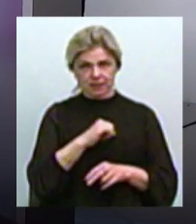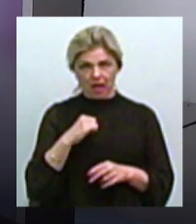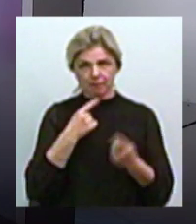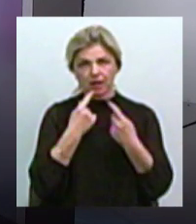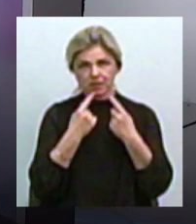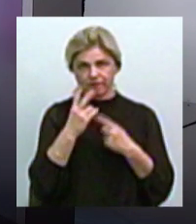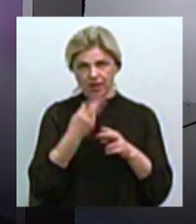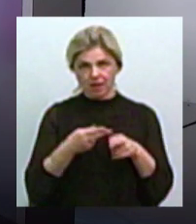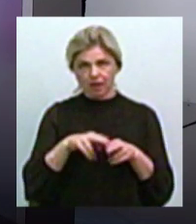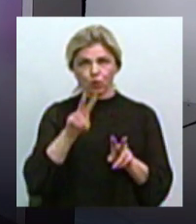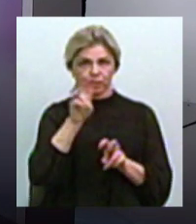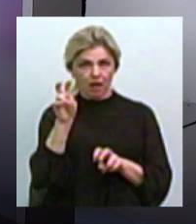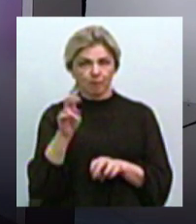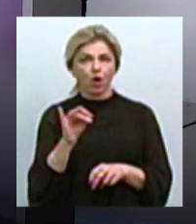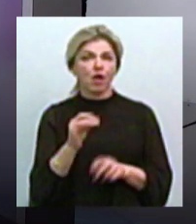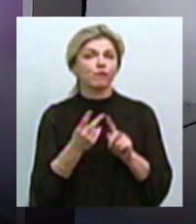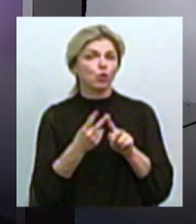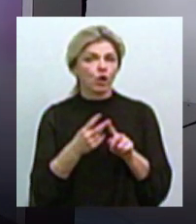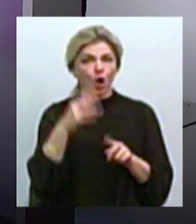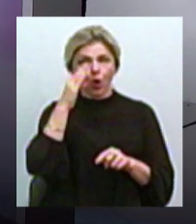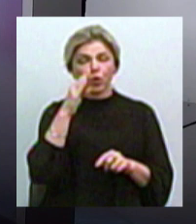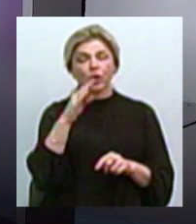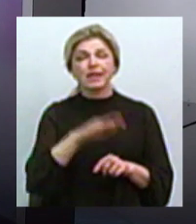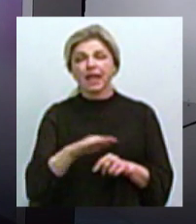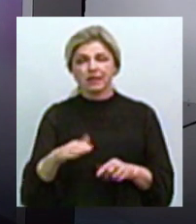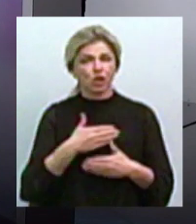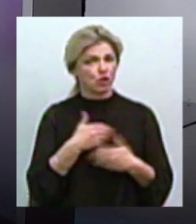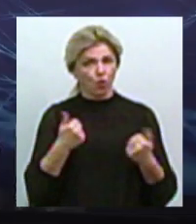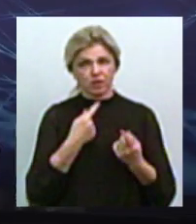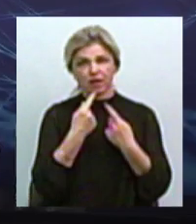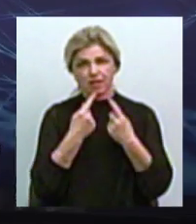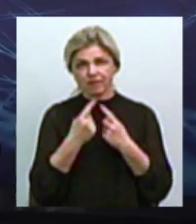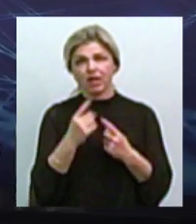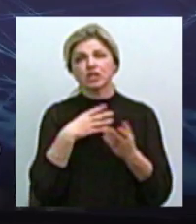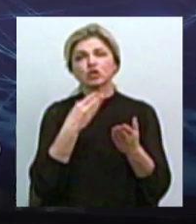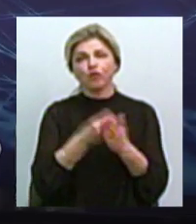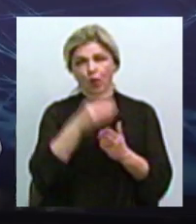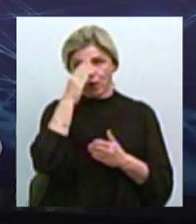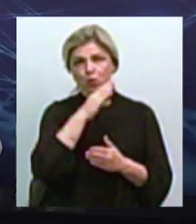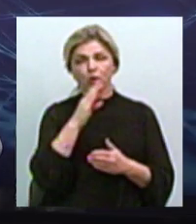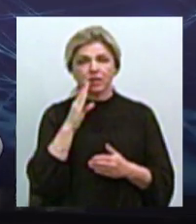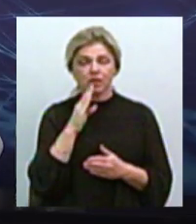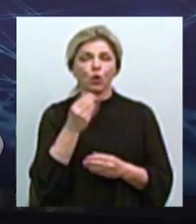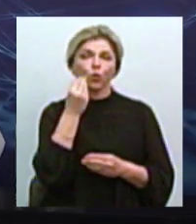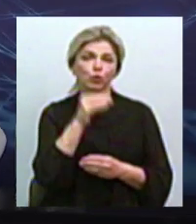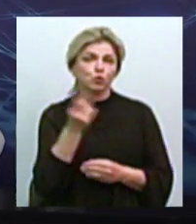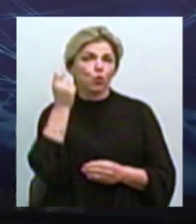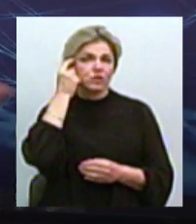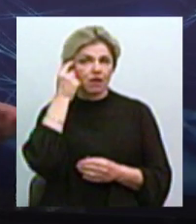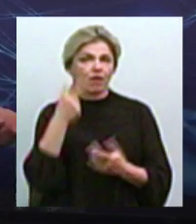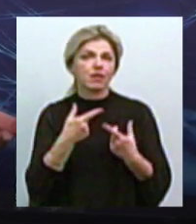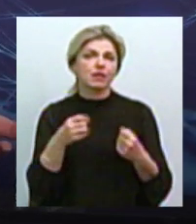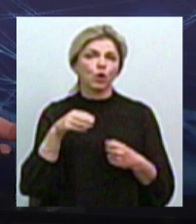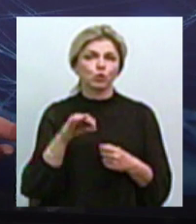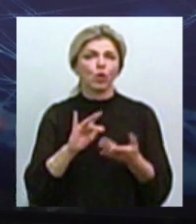А во-вторых, подростки очень часто не желают говорить на эту тему со своими собственными родителями, как мы знаем, предпочитая узнавать все.